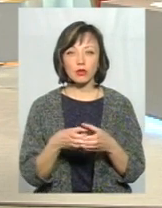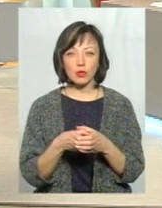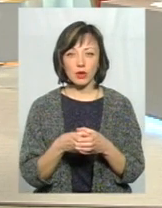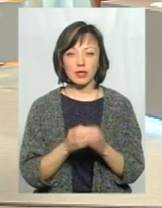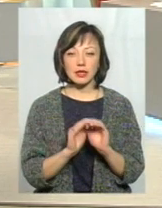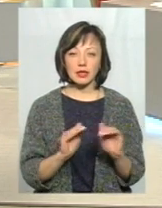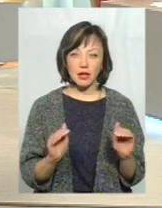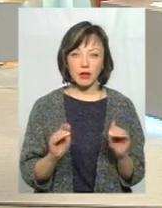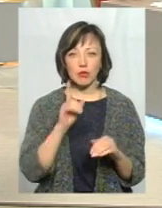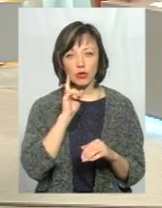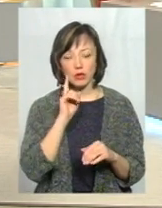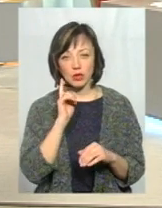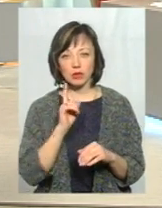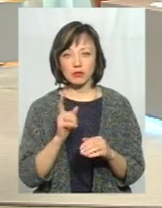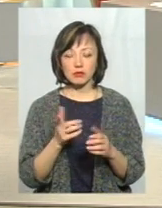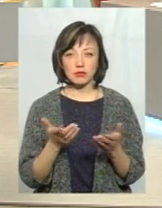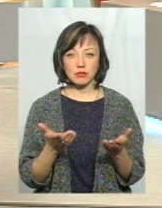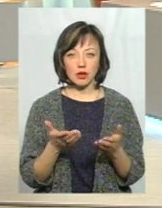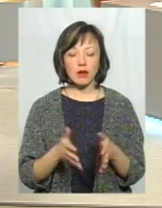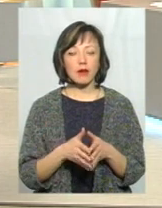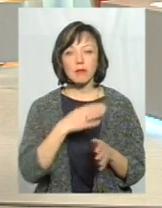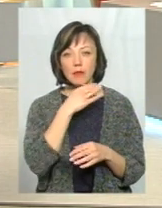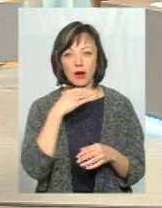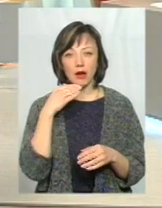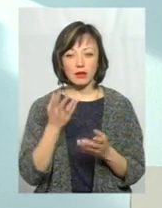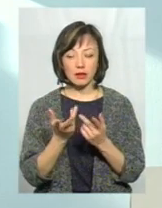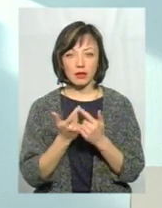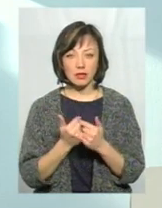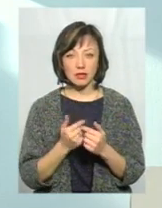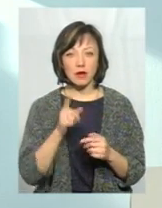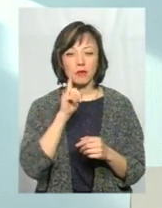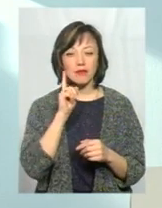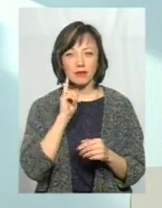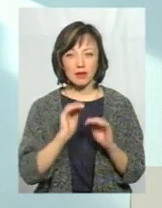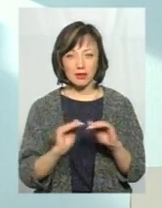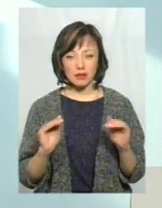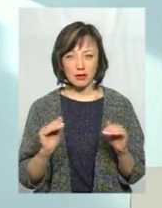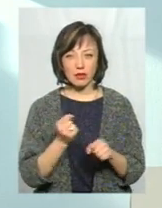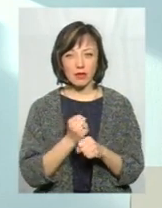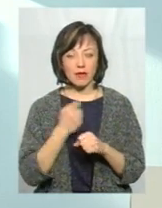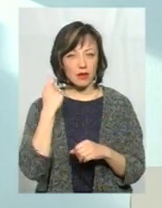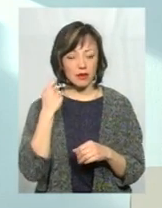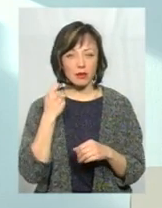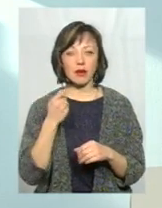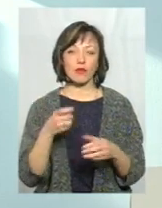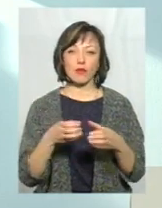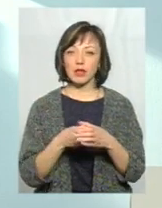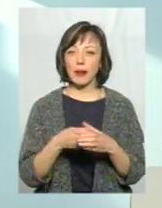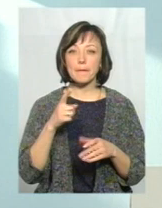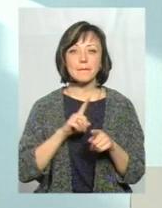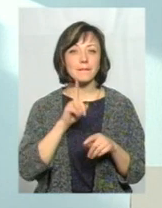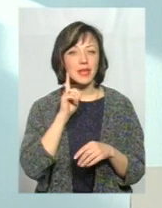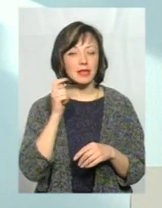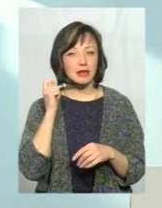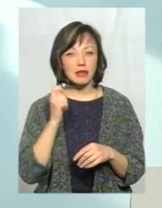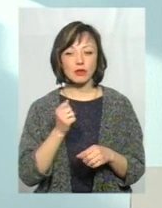ж таки дітей, молодих чи більш? Велика кількість підлітків скоюють. Якщо говорити про вікову категорію, то підлітки